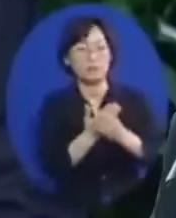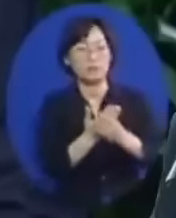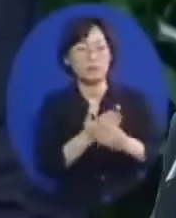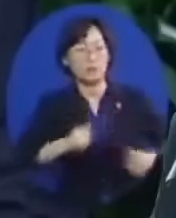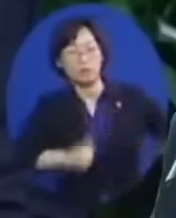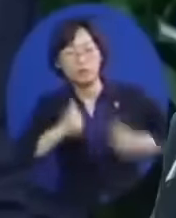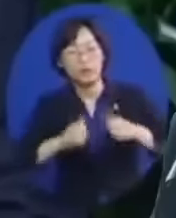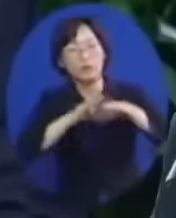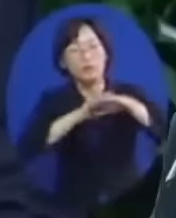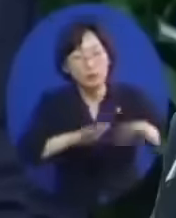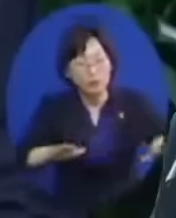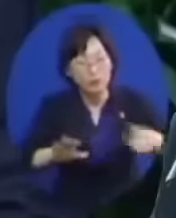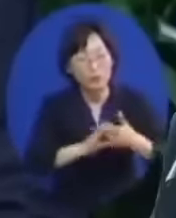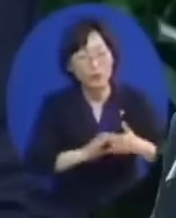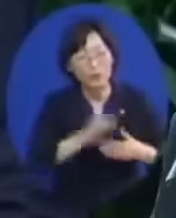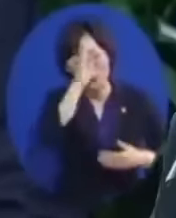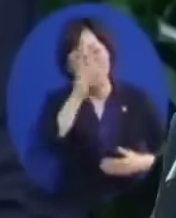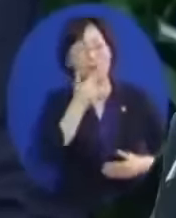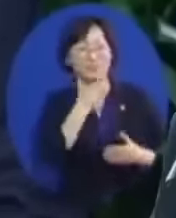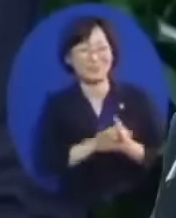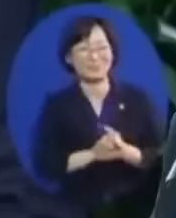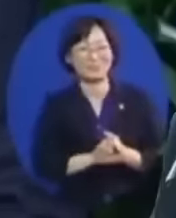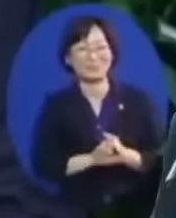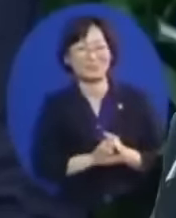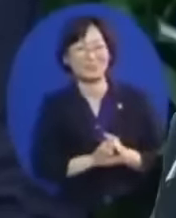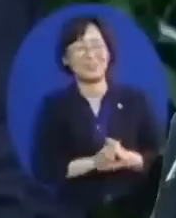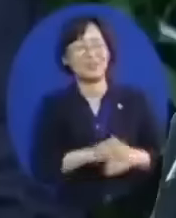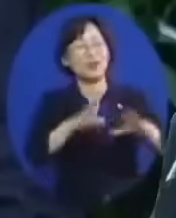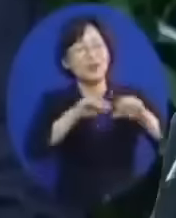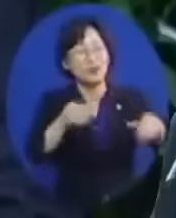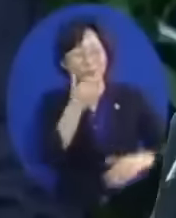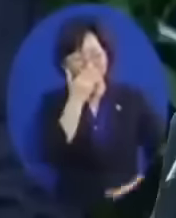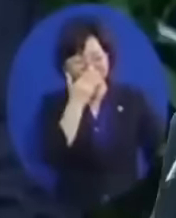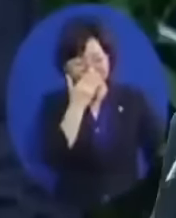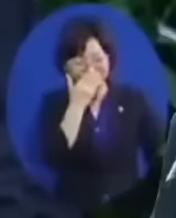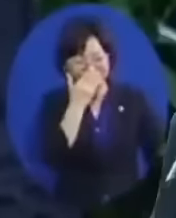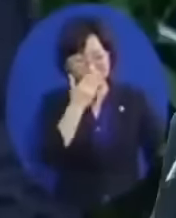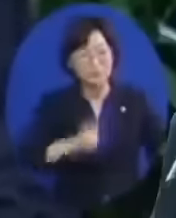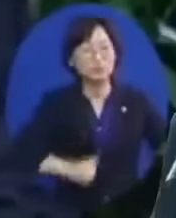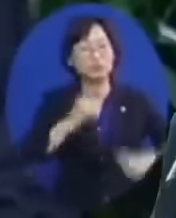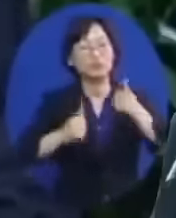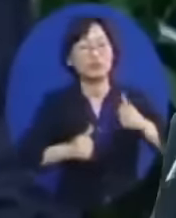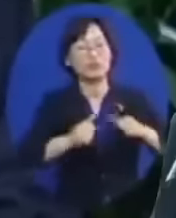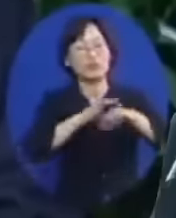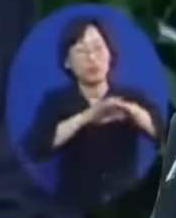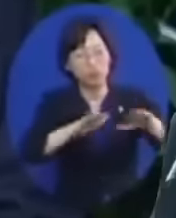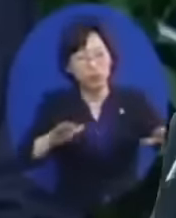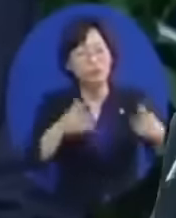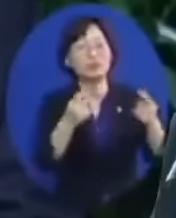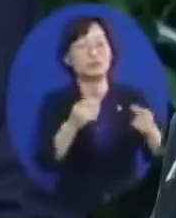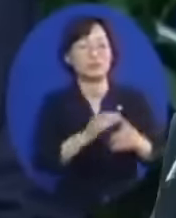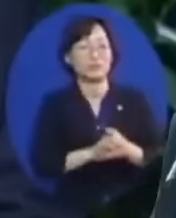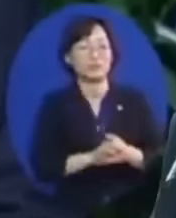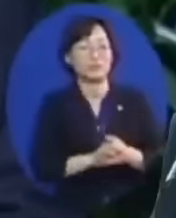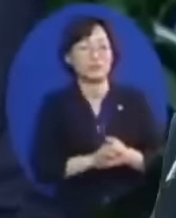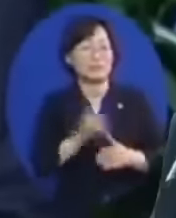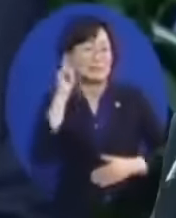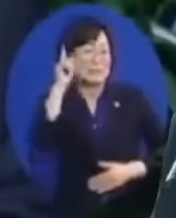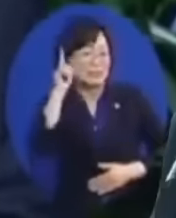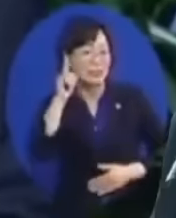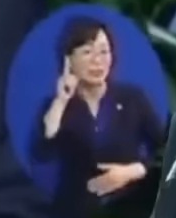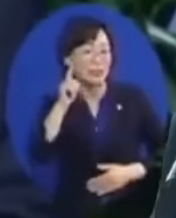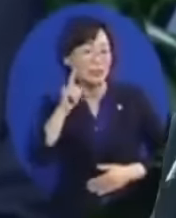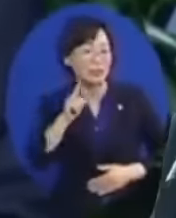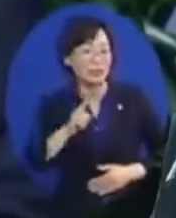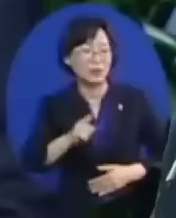분노를 식혀버리면 아무것도 안 걸려요. 온유와 겸손은 분노를 식혀버린 것입니다. 스트레스를